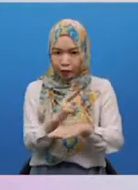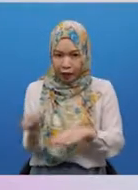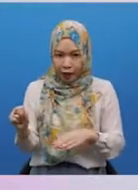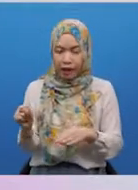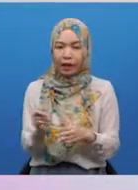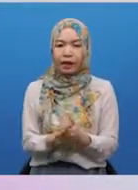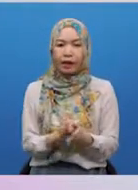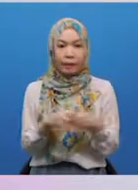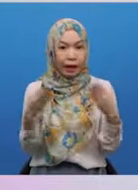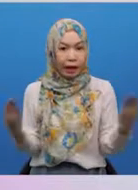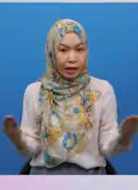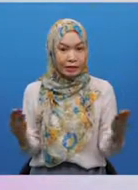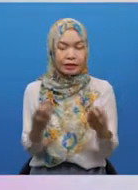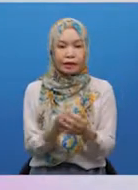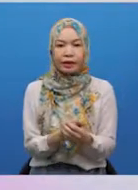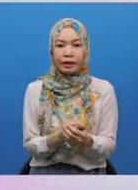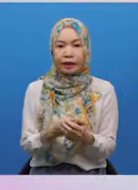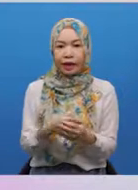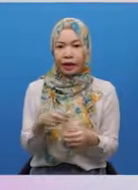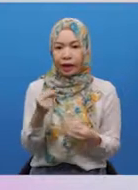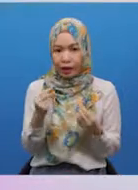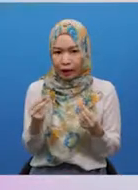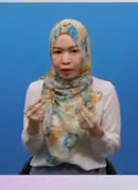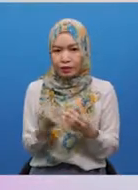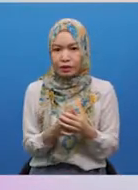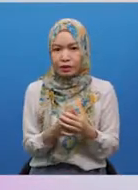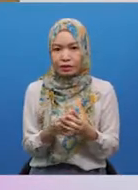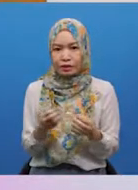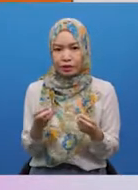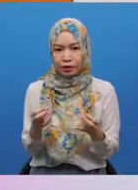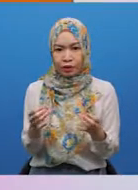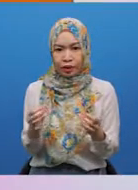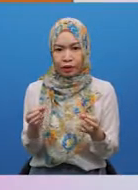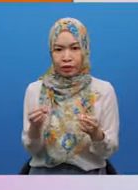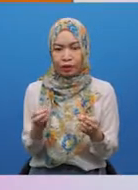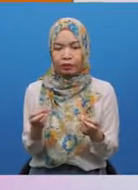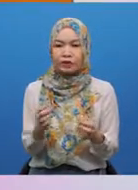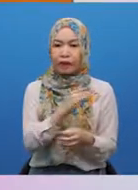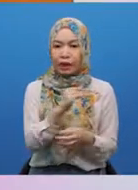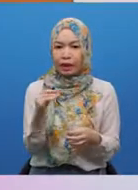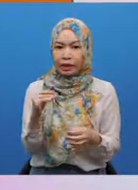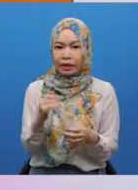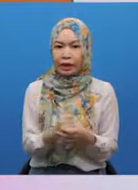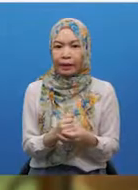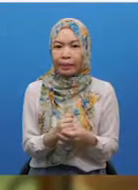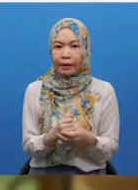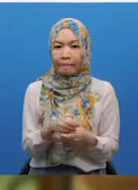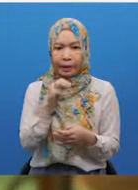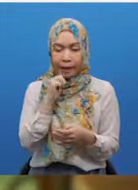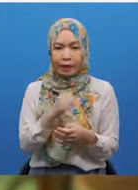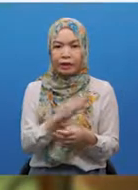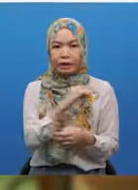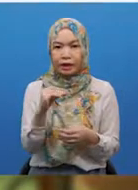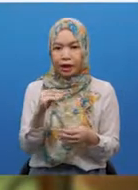halus, penggunaan bahasa pemanis dan penggunaan unsur bahasa Arab. Contoh,